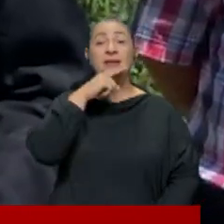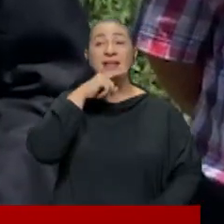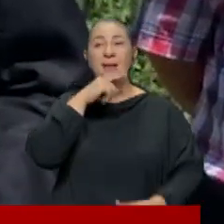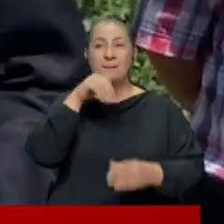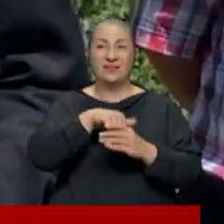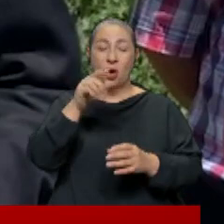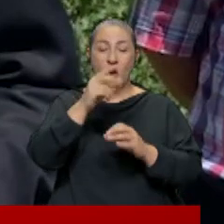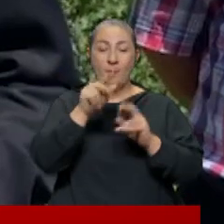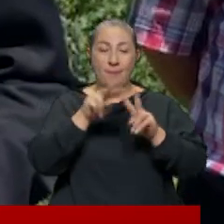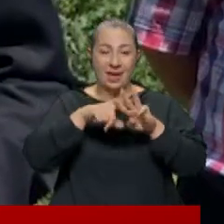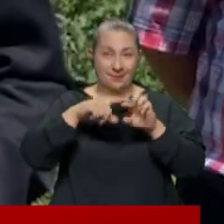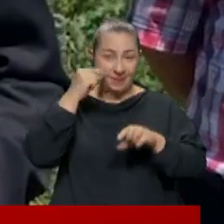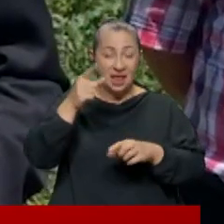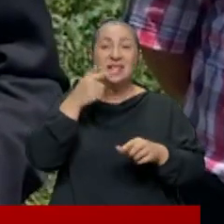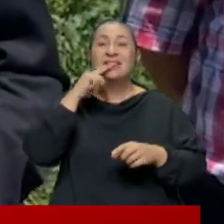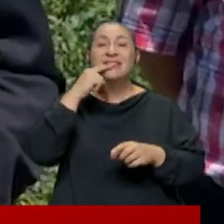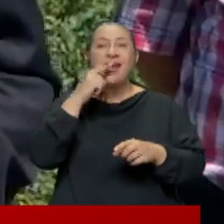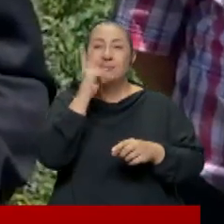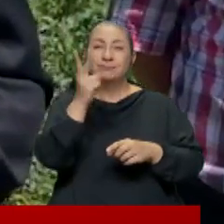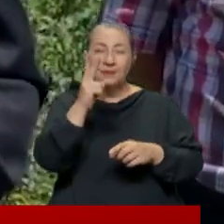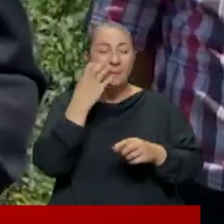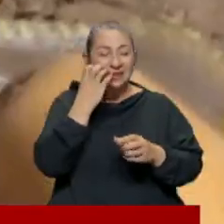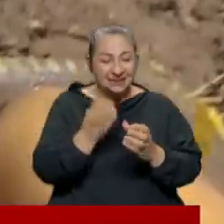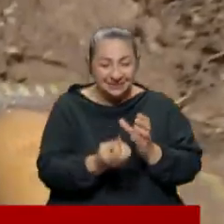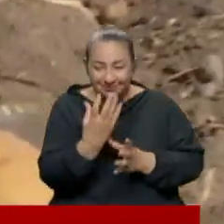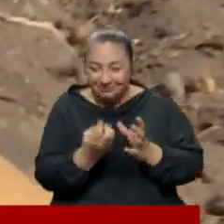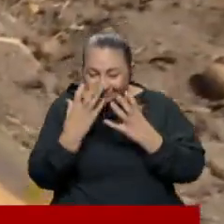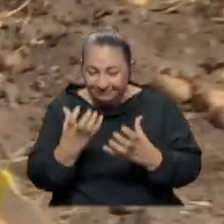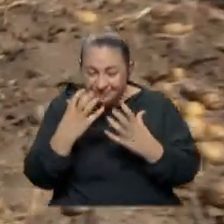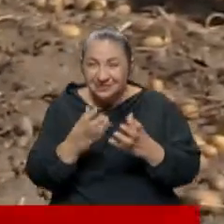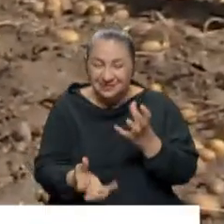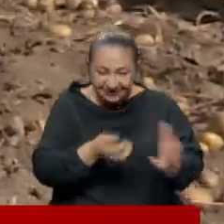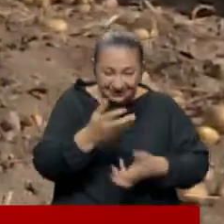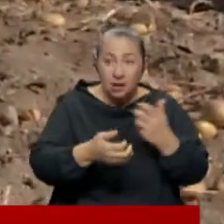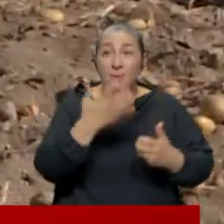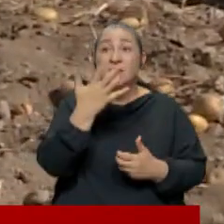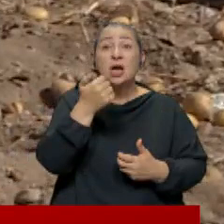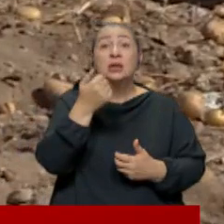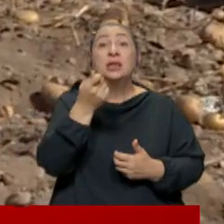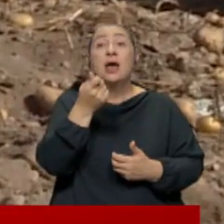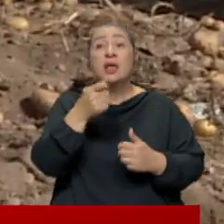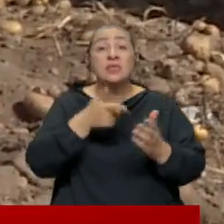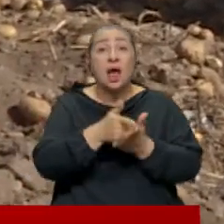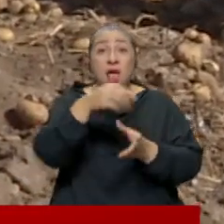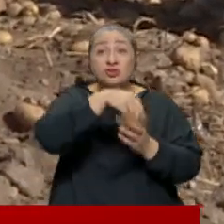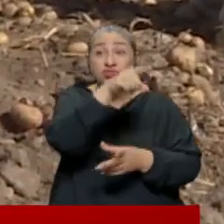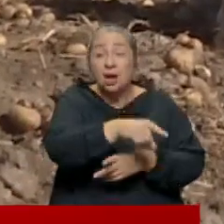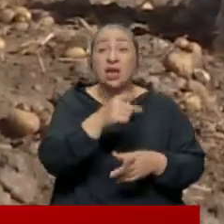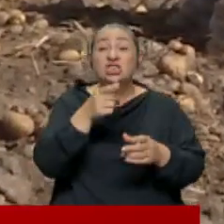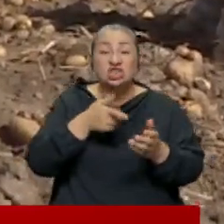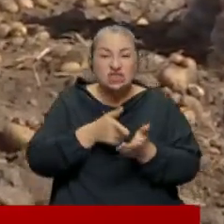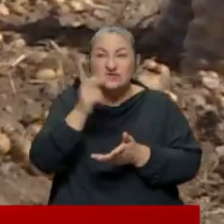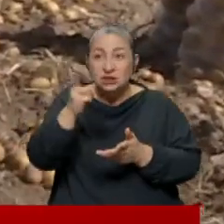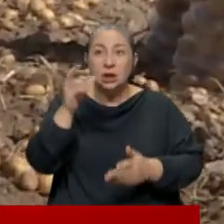Milletvekili Ömer Fethi Gürer, Niğdeli patates üreticisiyle birlikteydi. Tarlada bile 5-6 liraya yükseldi patatesin fiyatı. Üstelik çiftçi